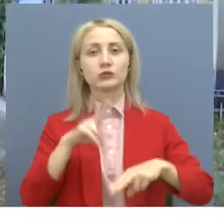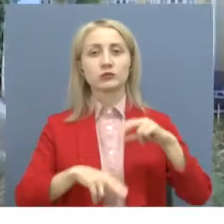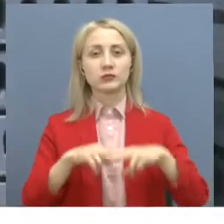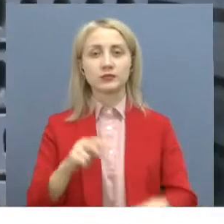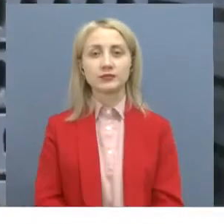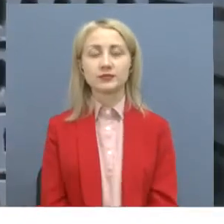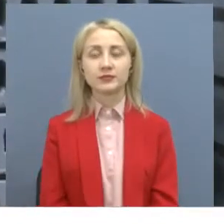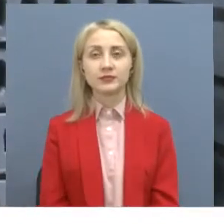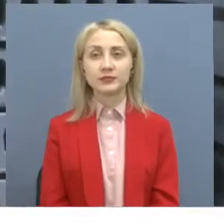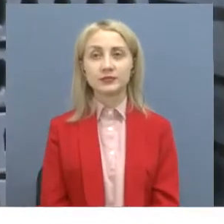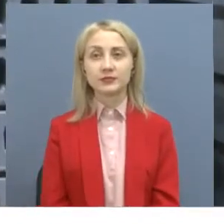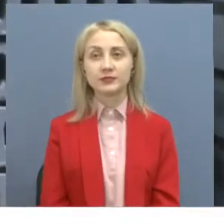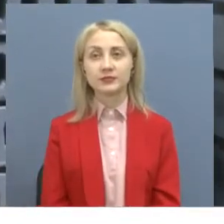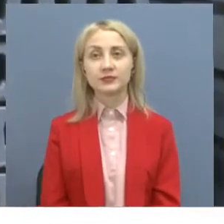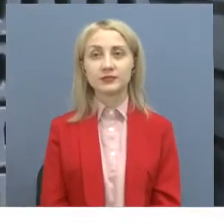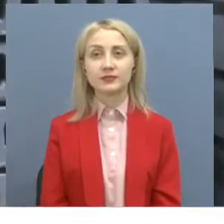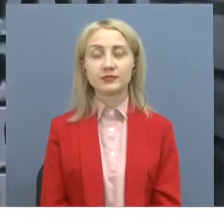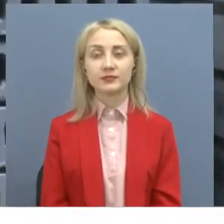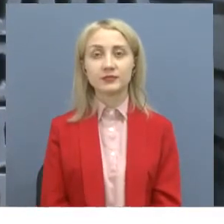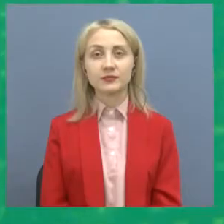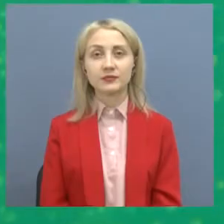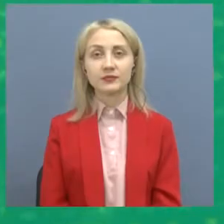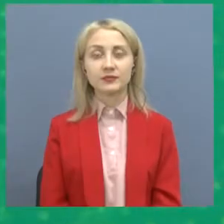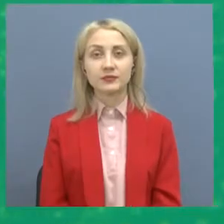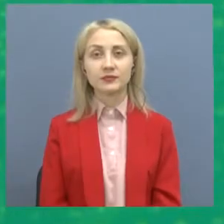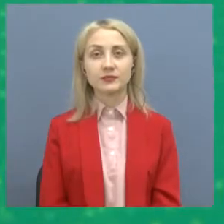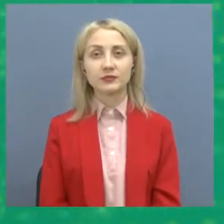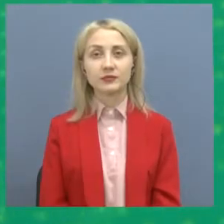Бауыржан Смағұлов, Ермек Махметов, Көкше ақпарат.